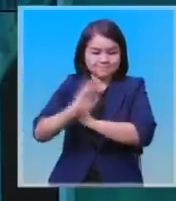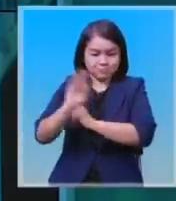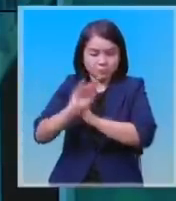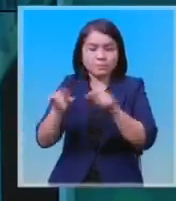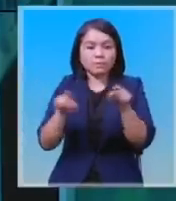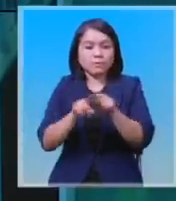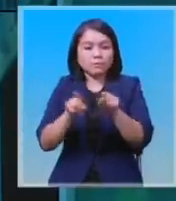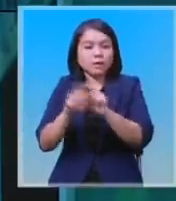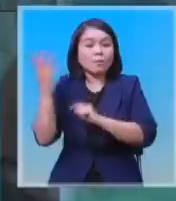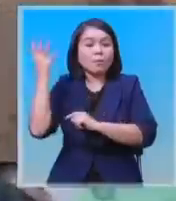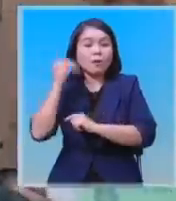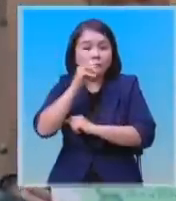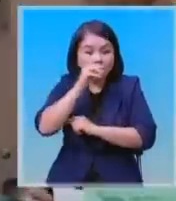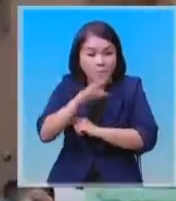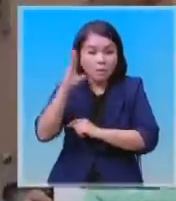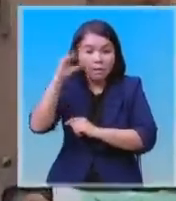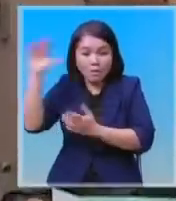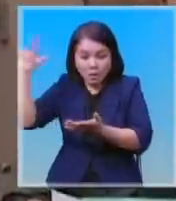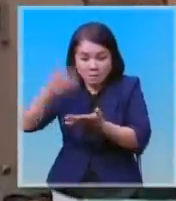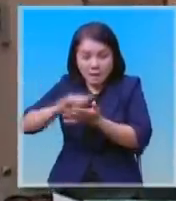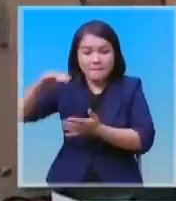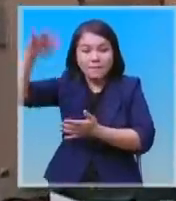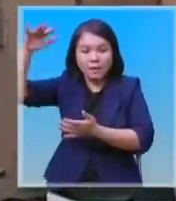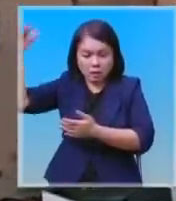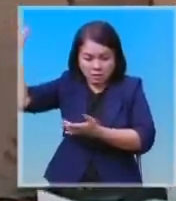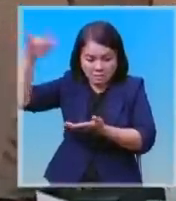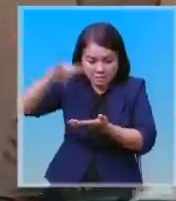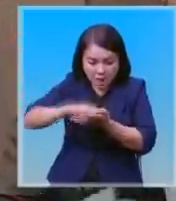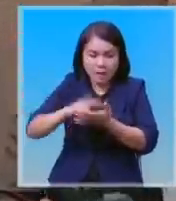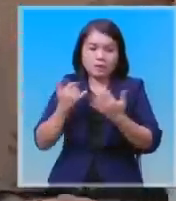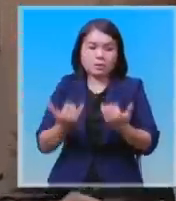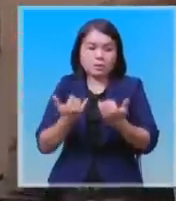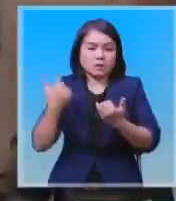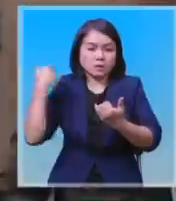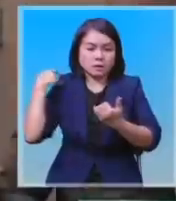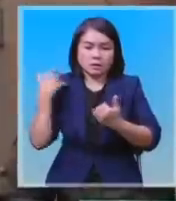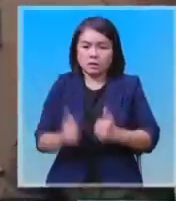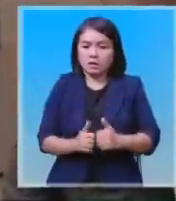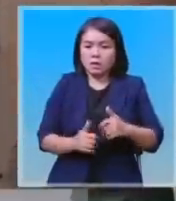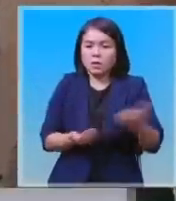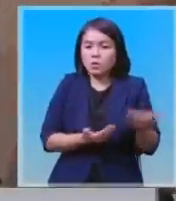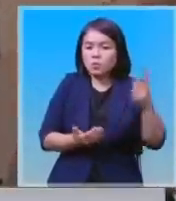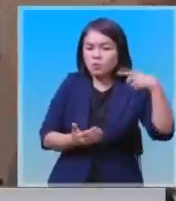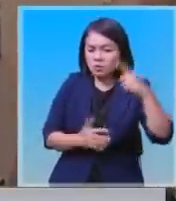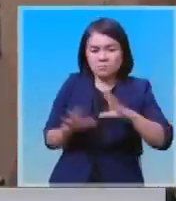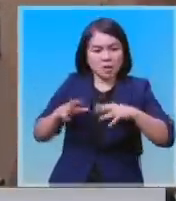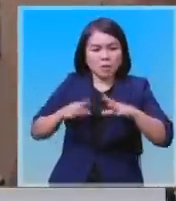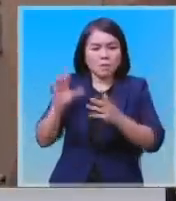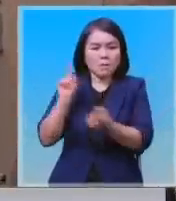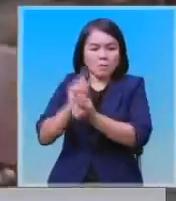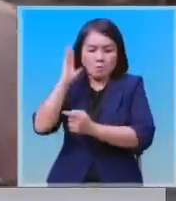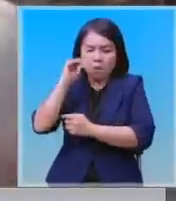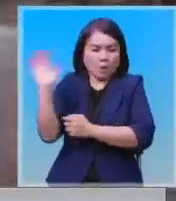ว้ว่าคุณพ่อจะมาแล้วก็พี่ก็จะมาด้วยนะคะแล้วก็ณเวลานี้เนี่ยพอไม่ยอมเจอพ่อแล้วจะเป็นยังไงต่อล่ะ เออแต่ว่